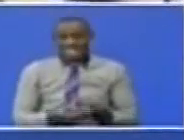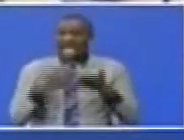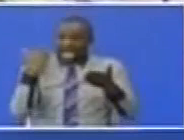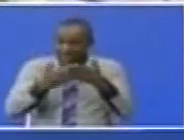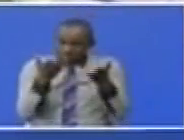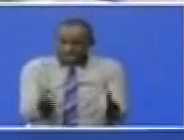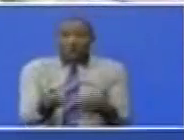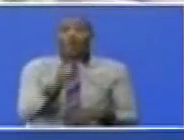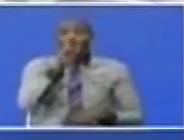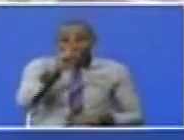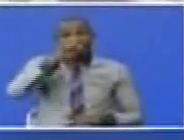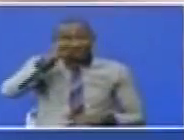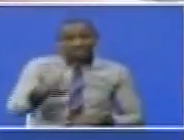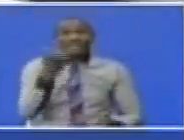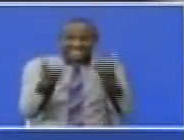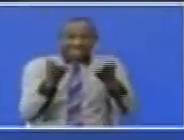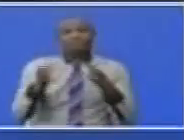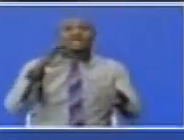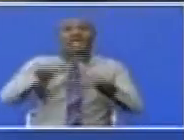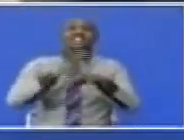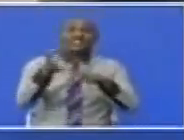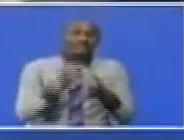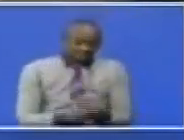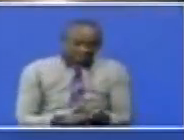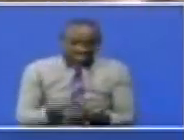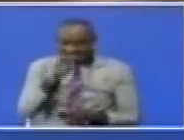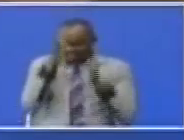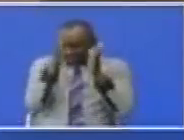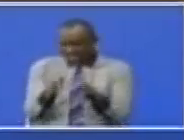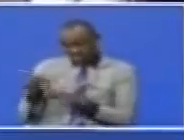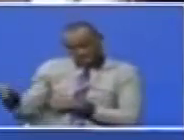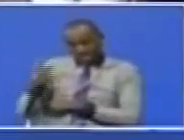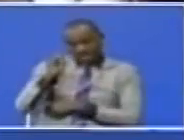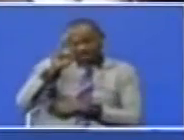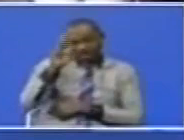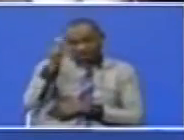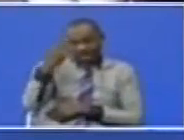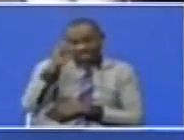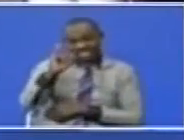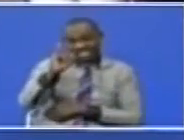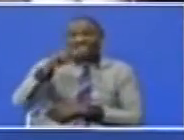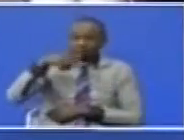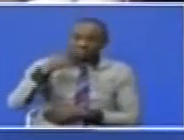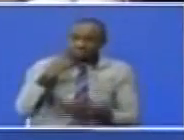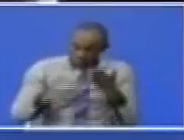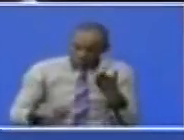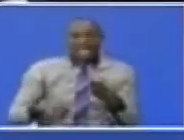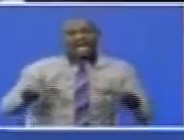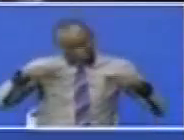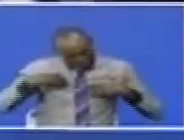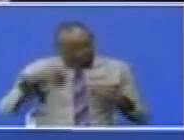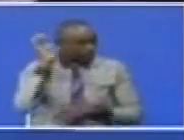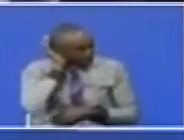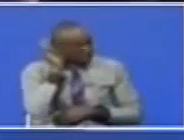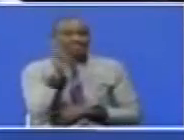tani moja ya bangi imesalimishwa eneo hilo, na Mwangi na wenzake waliojisalimisha pia wameepuka wembe wa sheria uliowanyoa